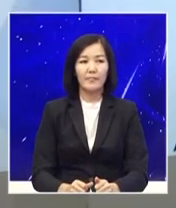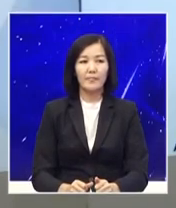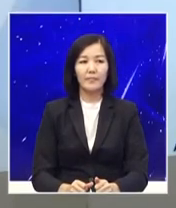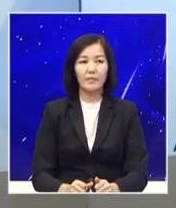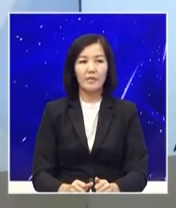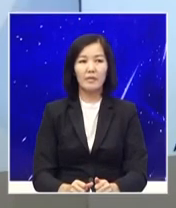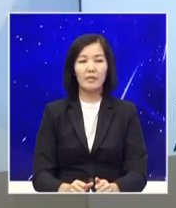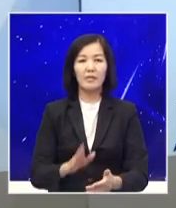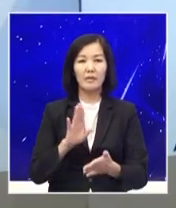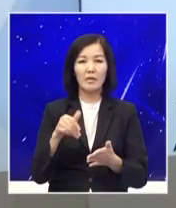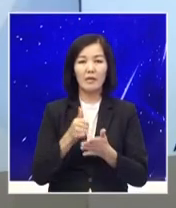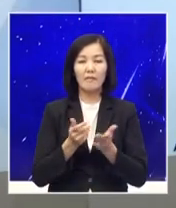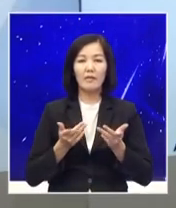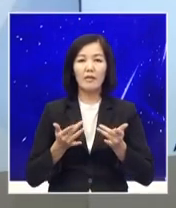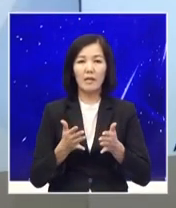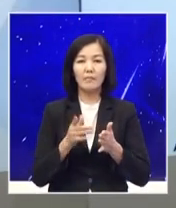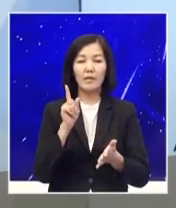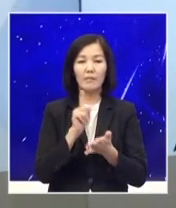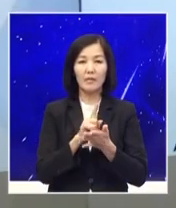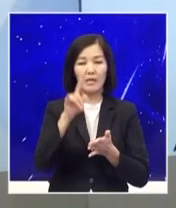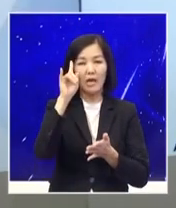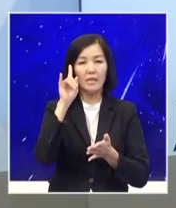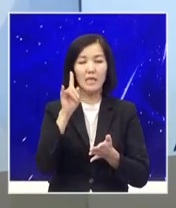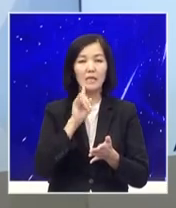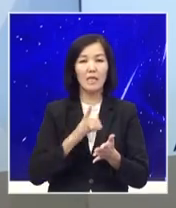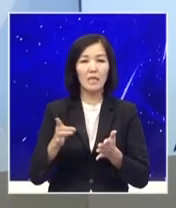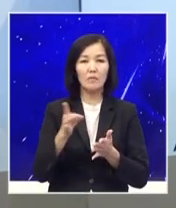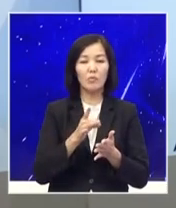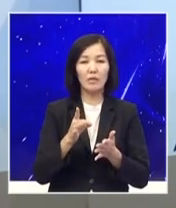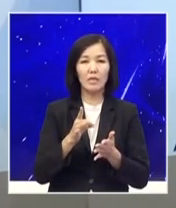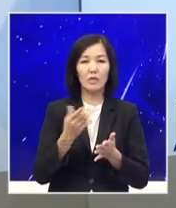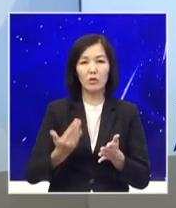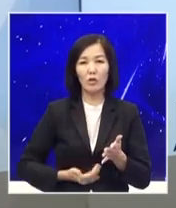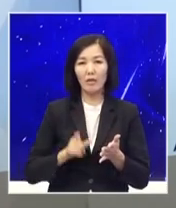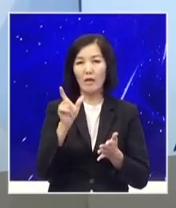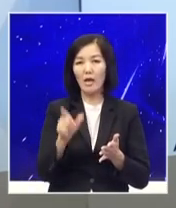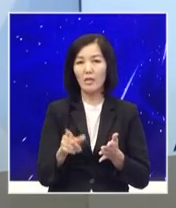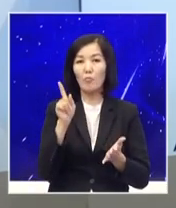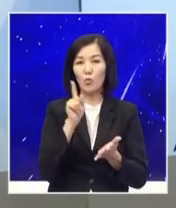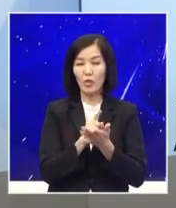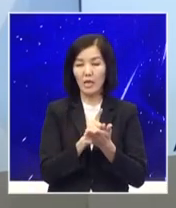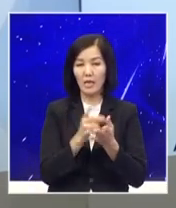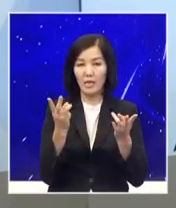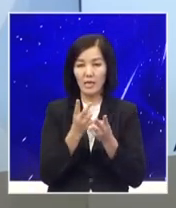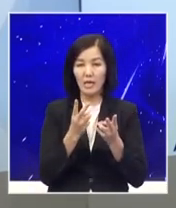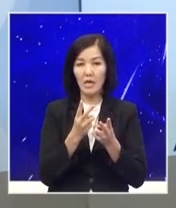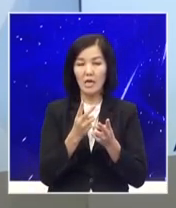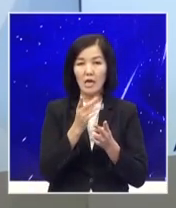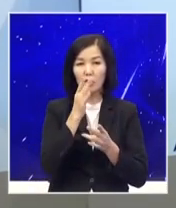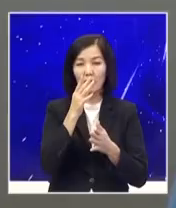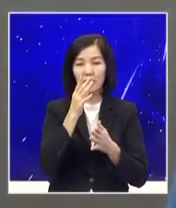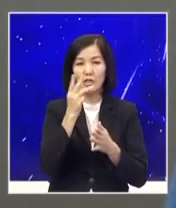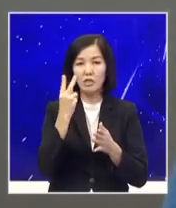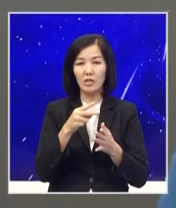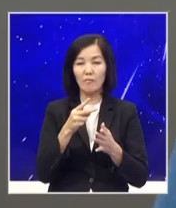Негізгі талаптар болып, міндетті түрде Қазақстан Республикасының азаматы болу керек. Жасы 20-ға толған